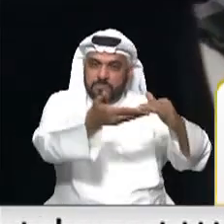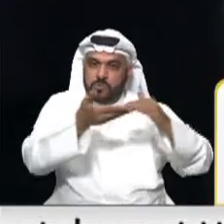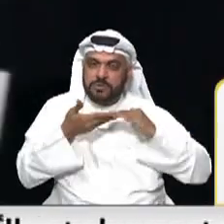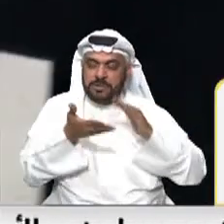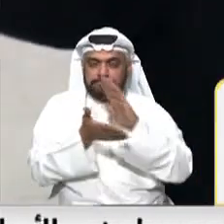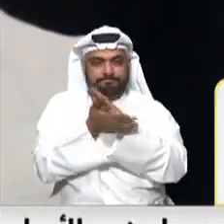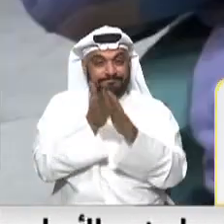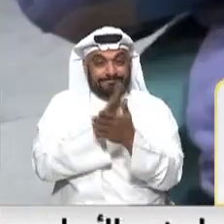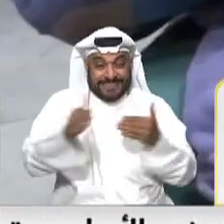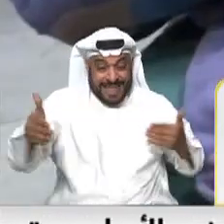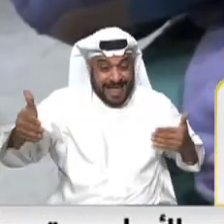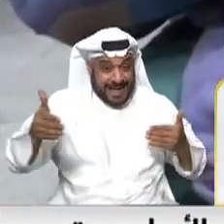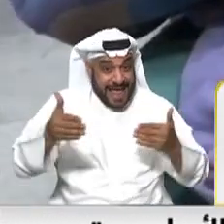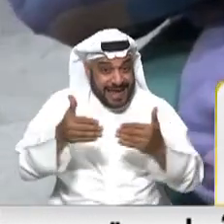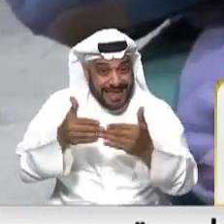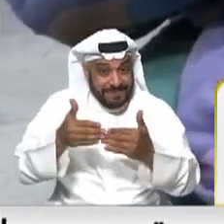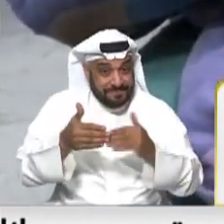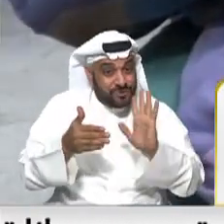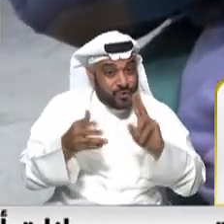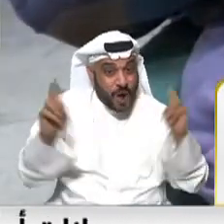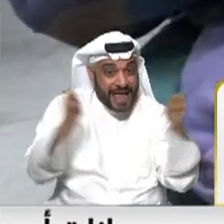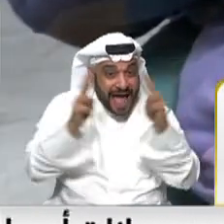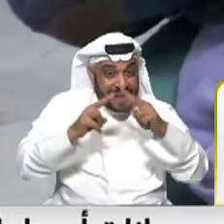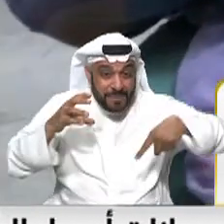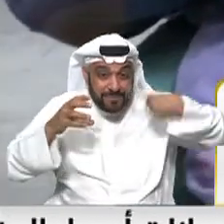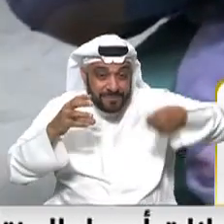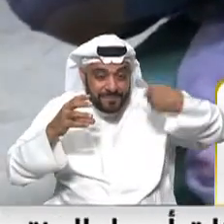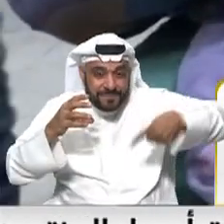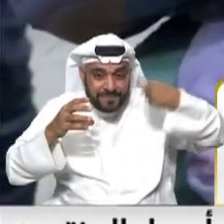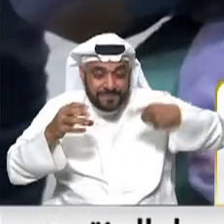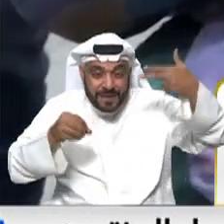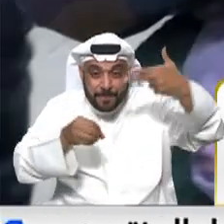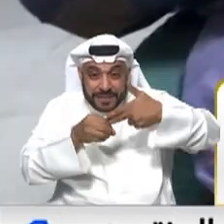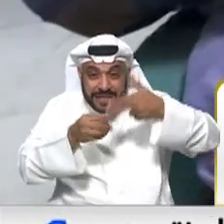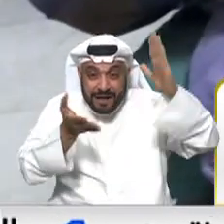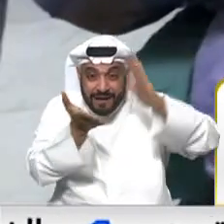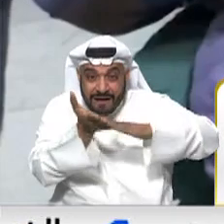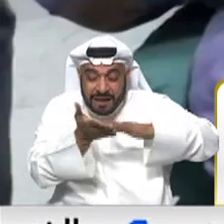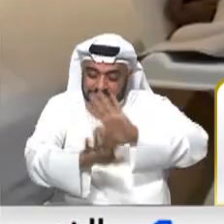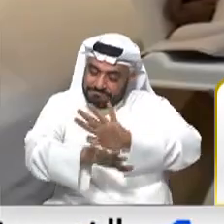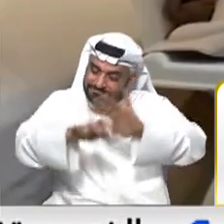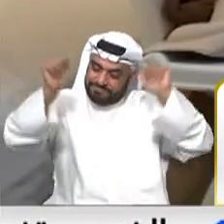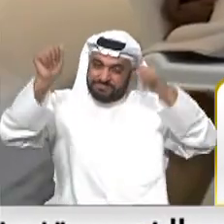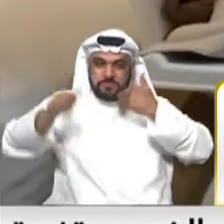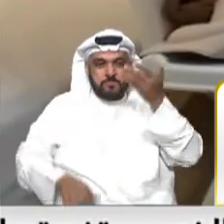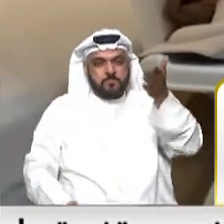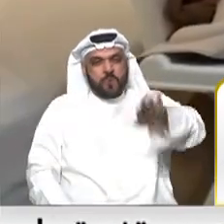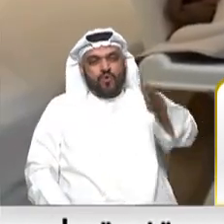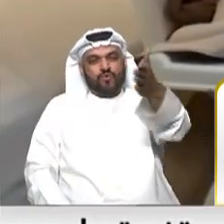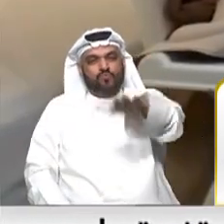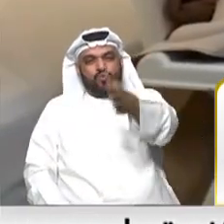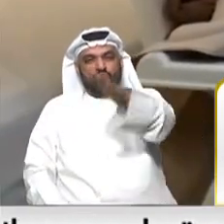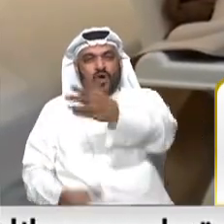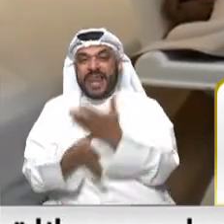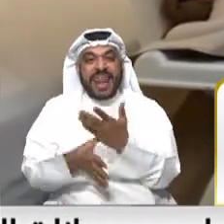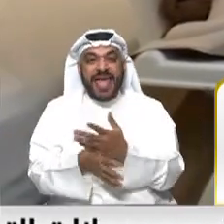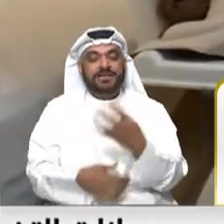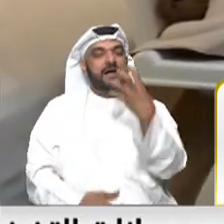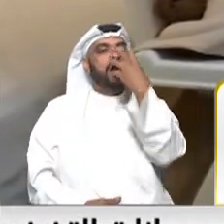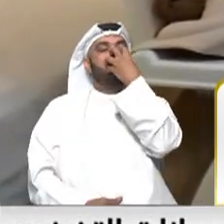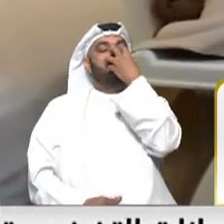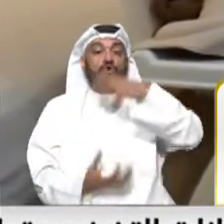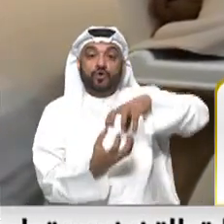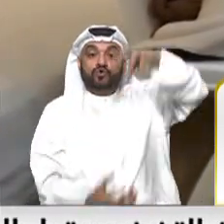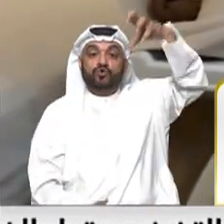توقف مولدات الكهرباء بالمستشفيات، محذرا من خطورة الوضع وارتفاع عدد الوفيات جراء انقطاع